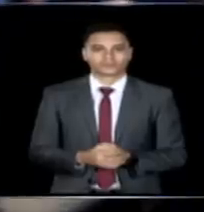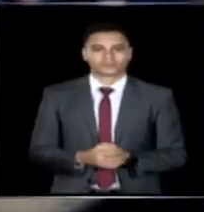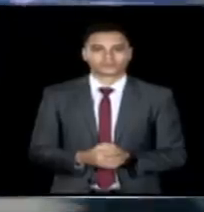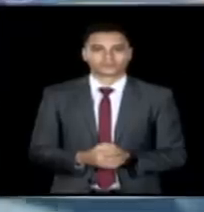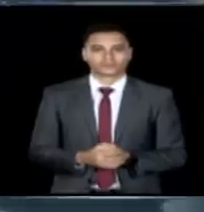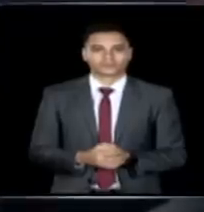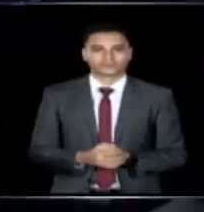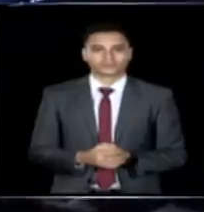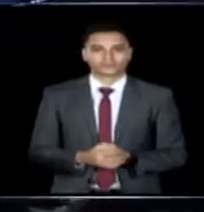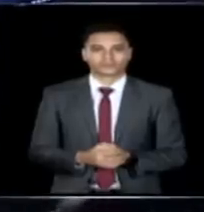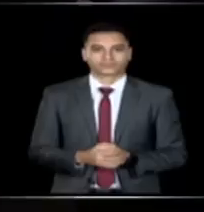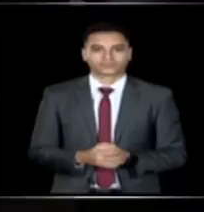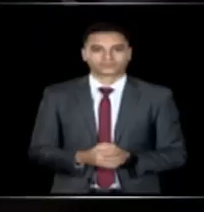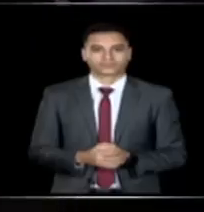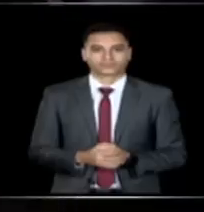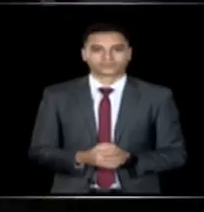عصام يوسف.